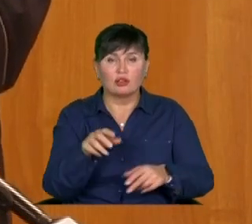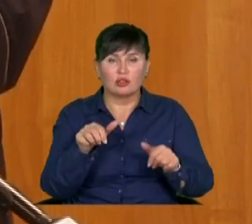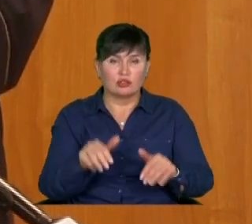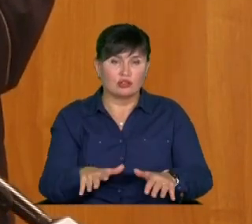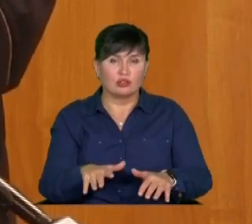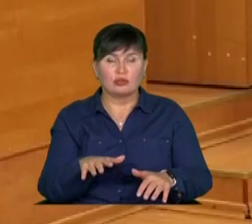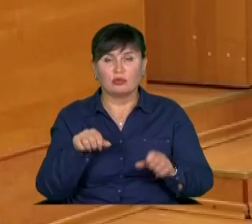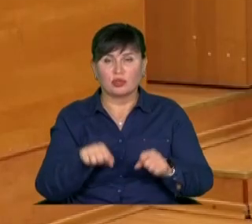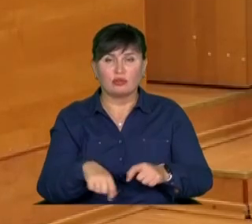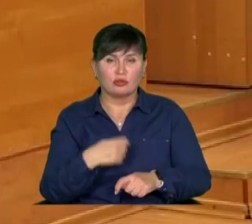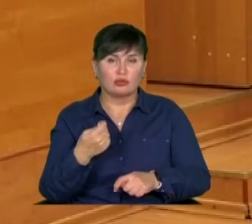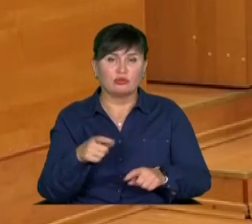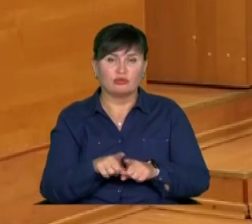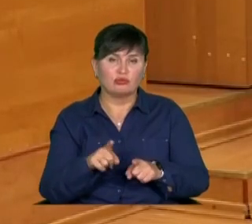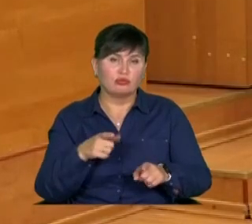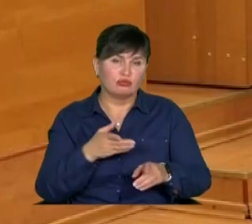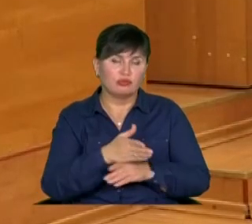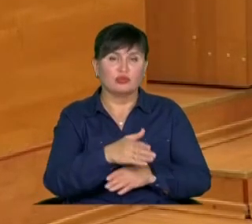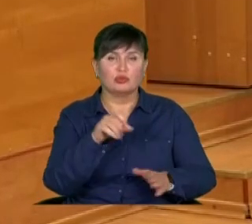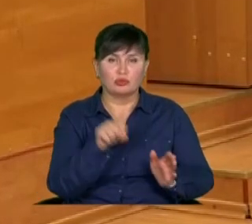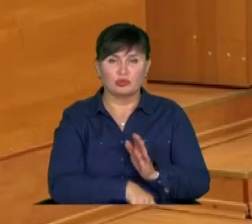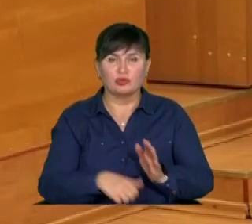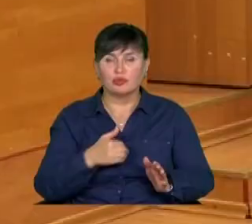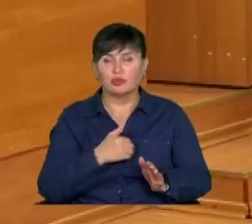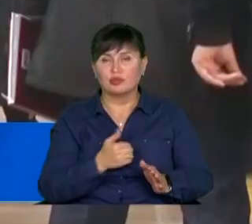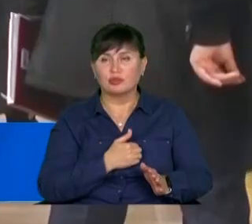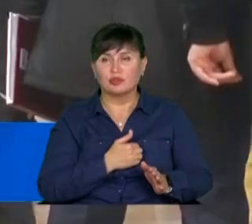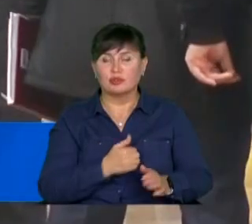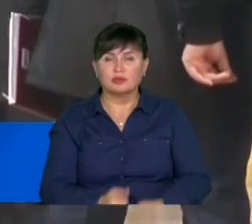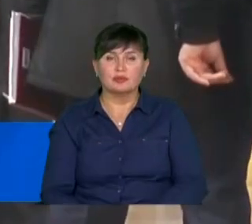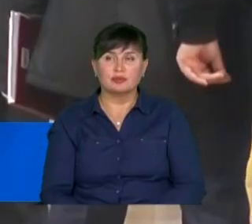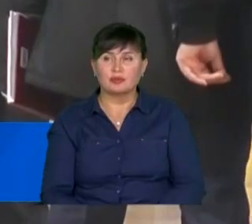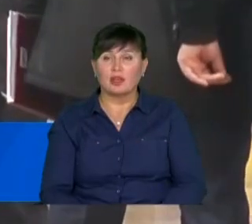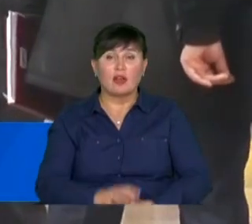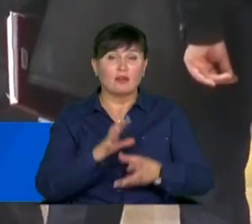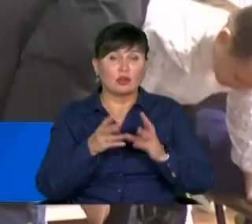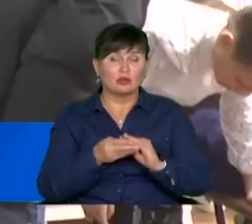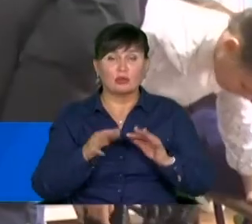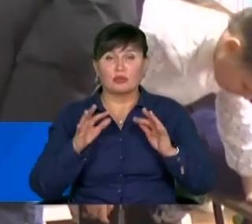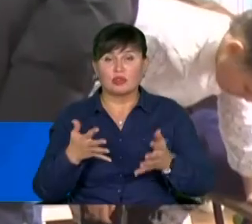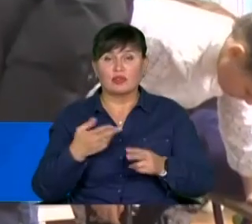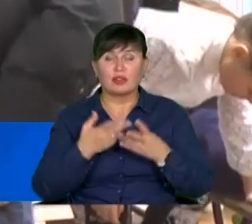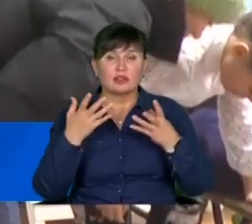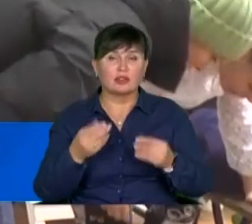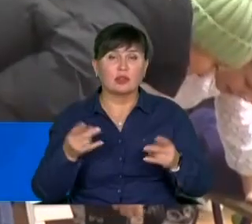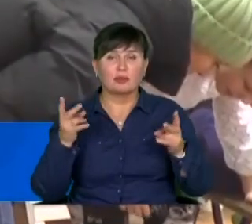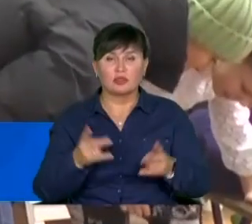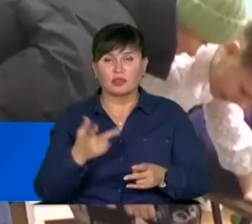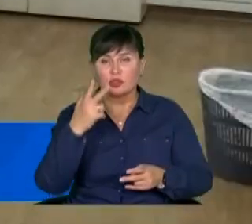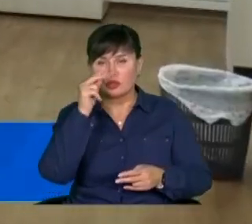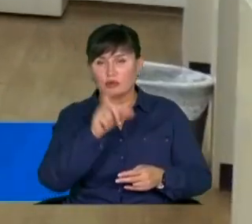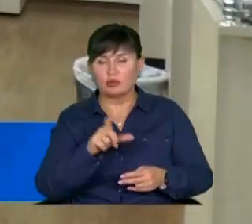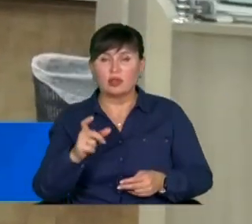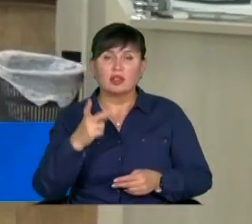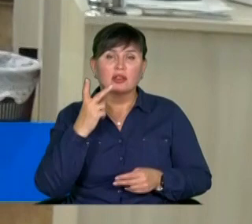свое правонарушение направить на убийство 2 и более несовершеннолетних лиц. В результате происшествия в тот день пострадали 3 учащихся.